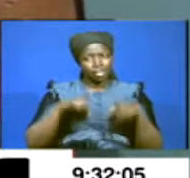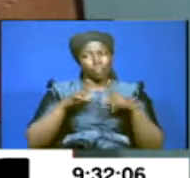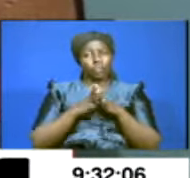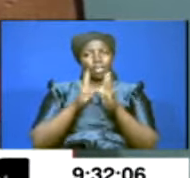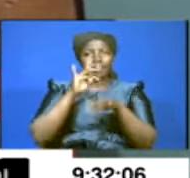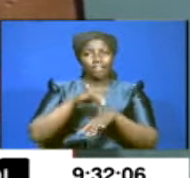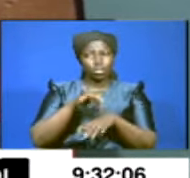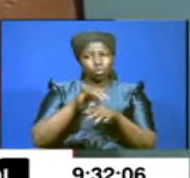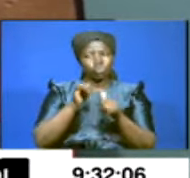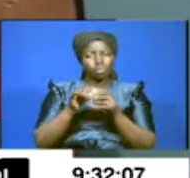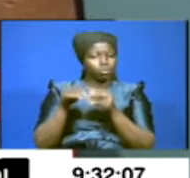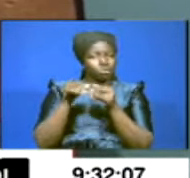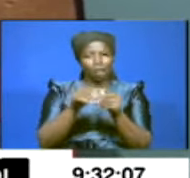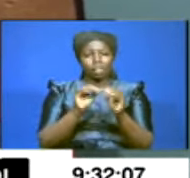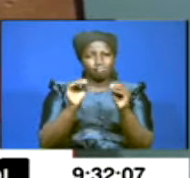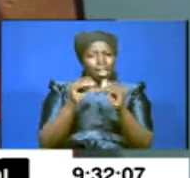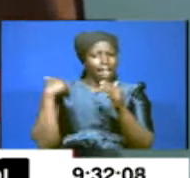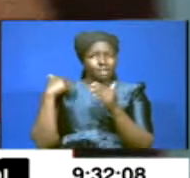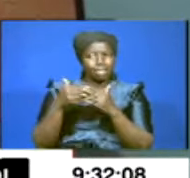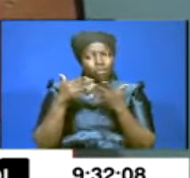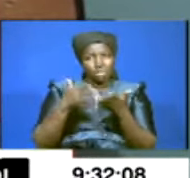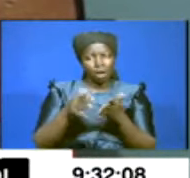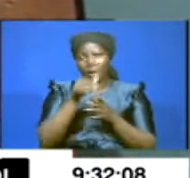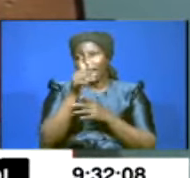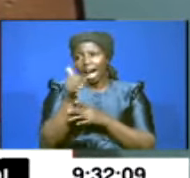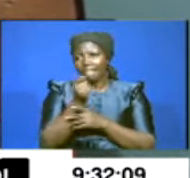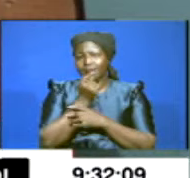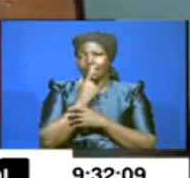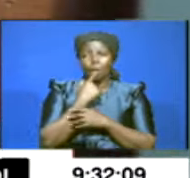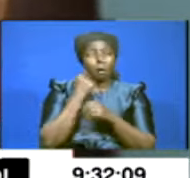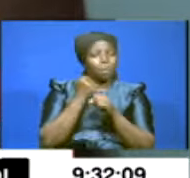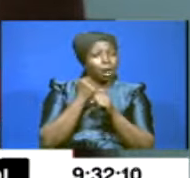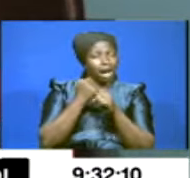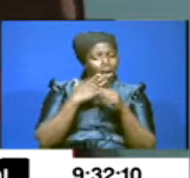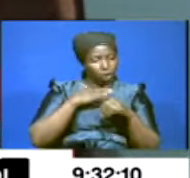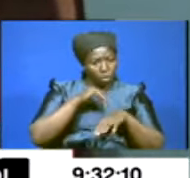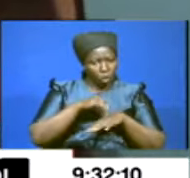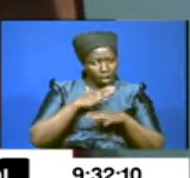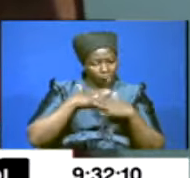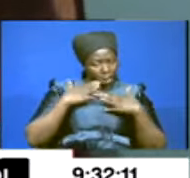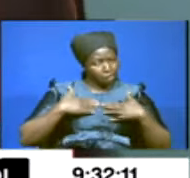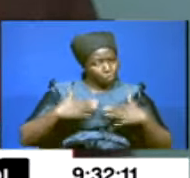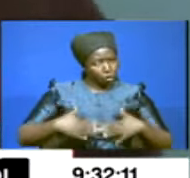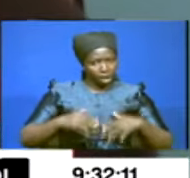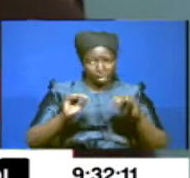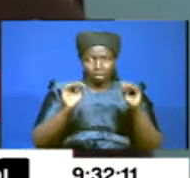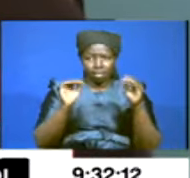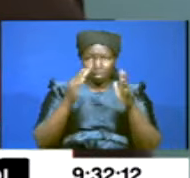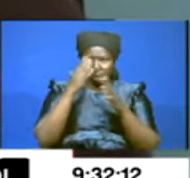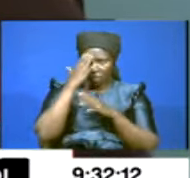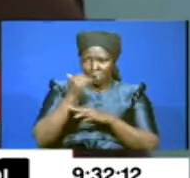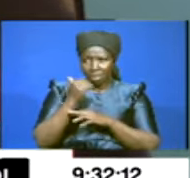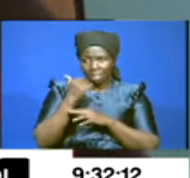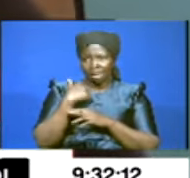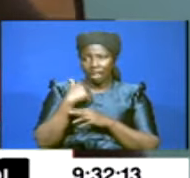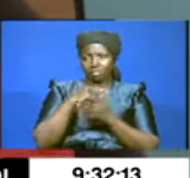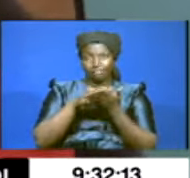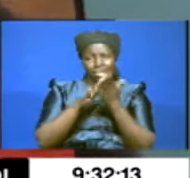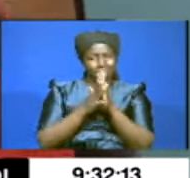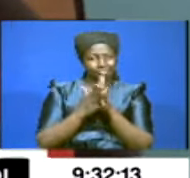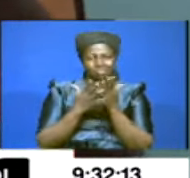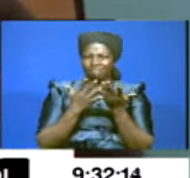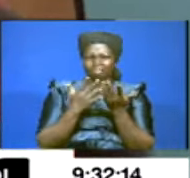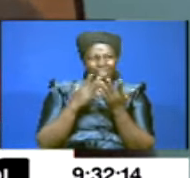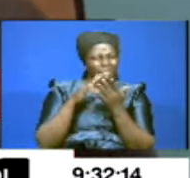sasa kufikia sasa hata madawa mengine, antibiotics mengine hayafanyi kazi kwa mwili wangu kwa sababu ya zimekuwa chronic kwa mwili. Na nimetumia